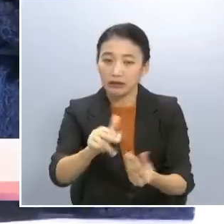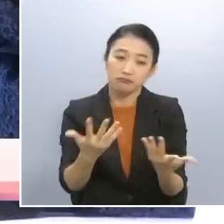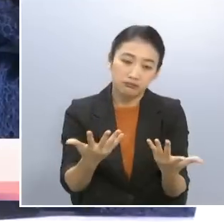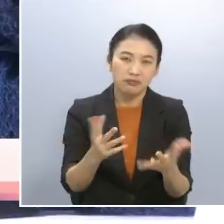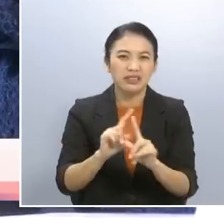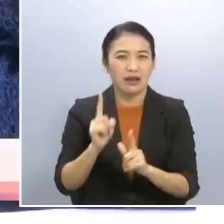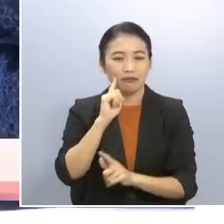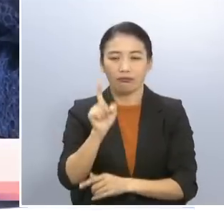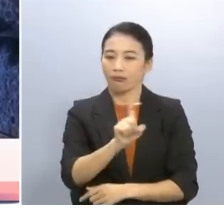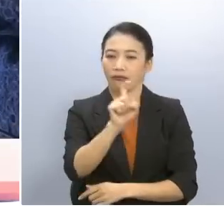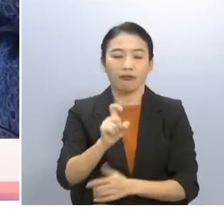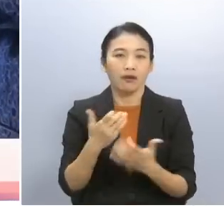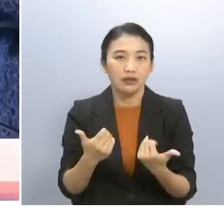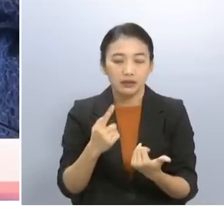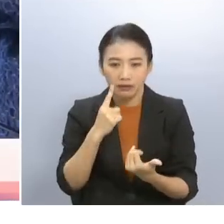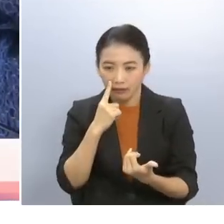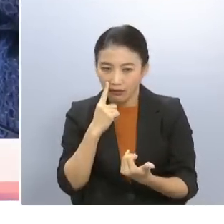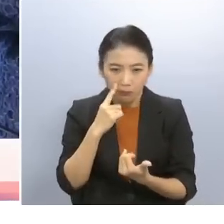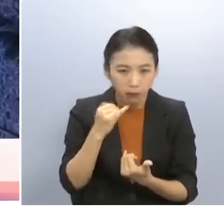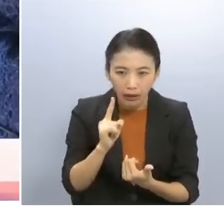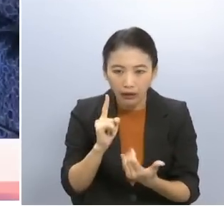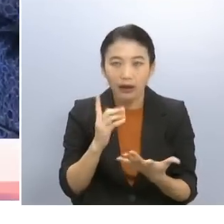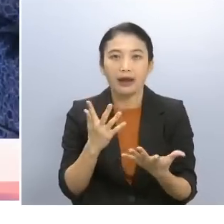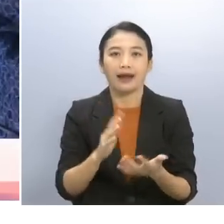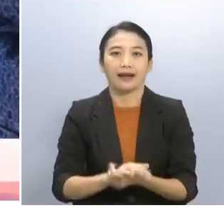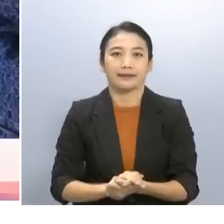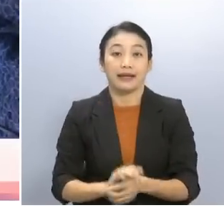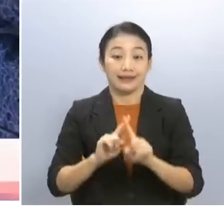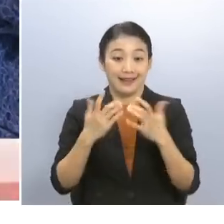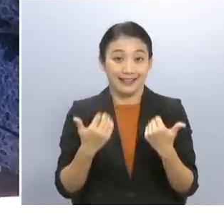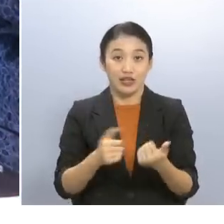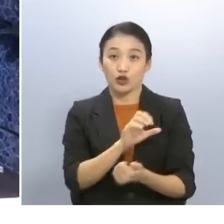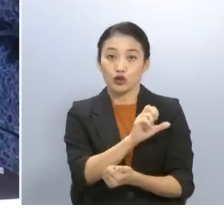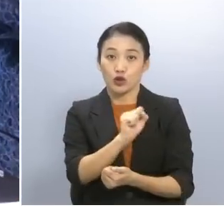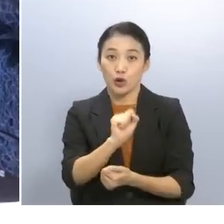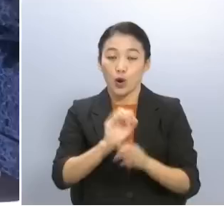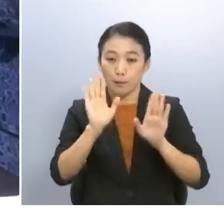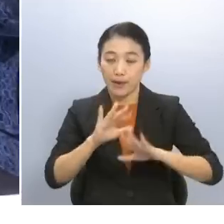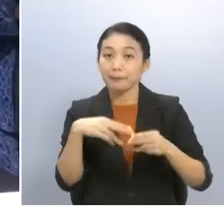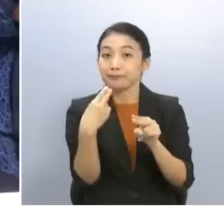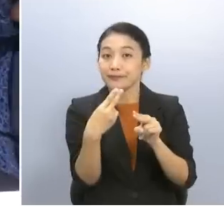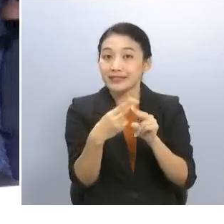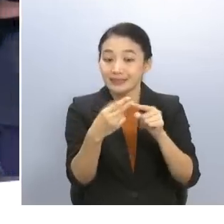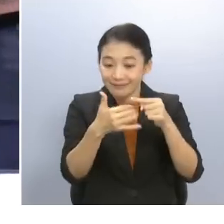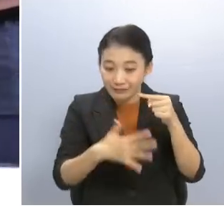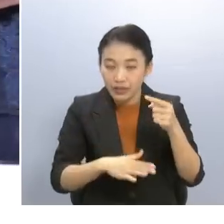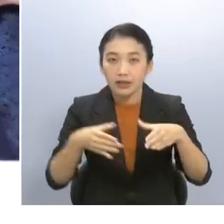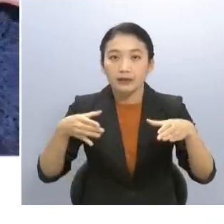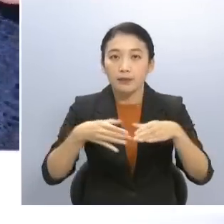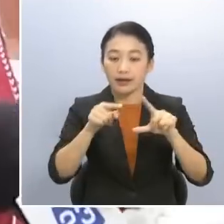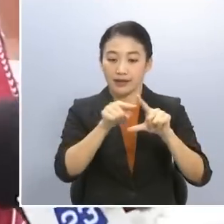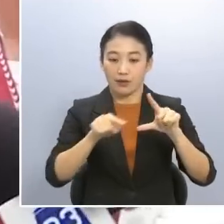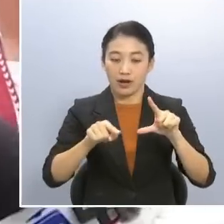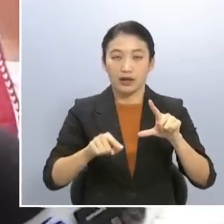แน่ล่าสุดนะคุณผู้ชมครับทางคุณรังสิมันต์โรมครับว่าที่ส.ส.บัญชีรายชื่อพรรคก้าวไกลก็ให้สัมภาษณ์นะครับถึงท่าทีของพรรคครับ